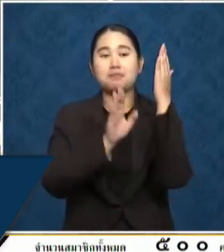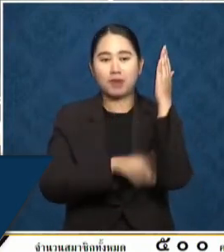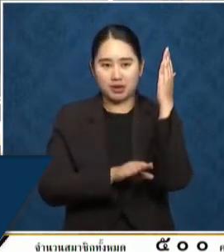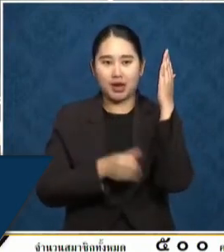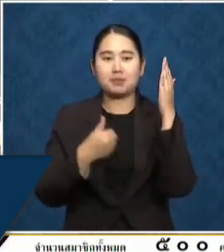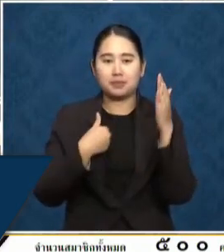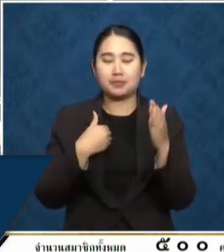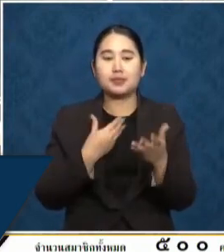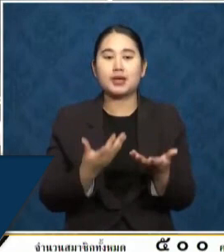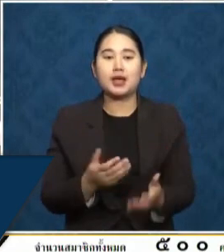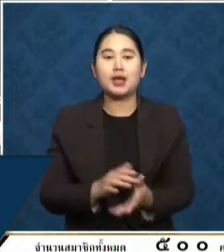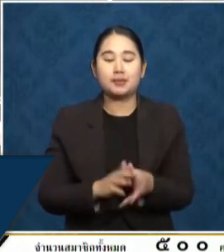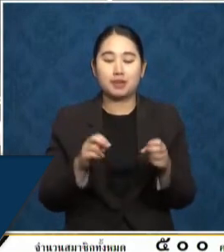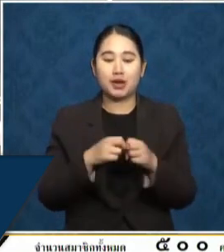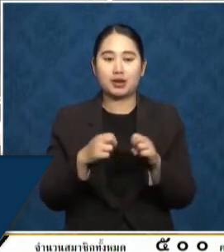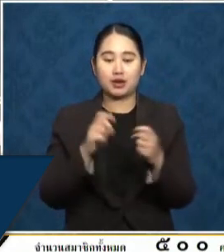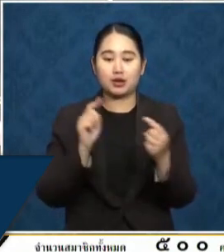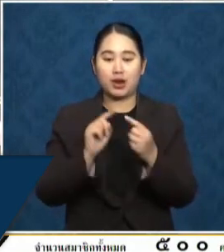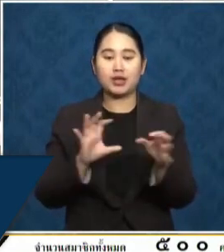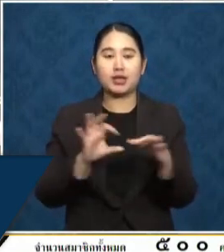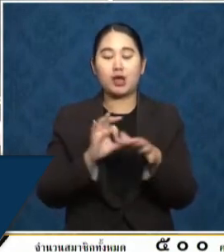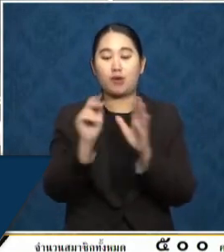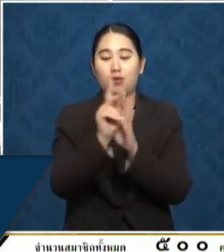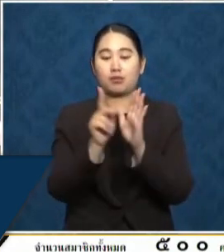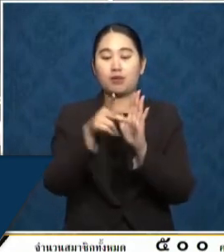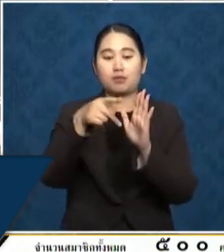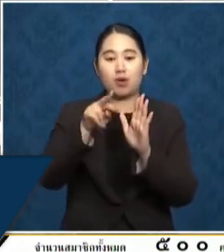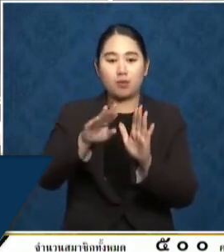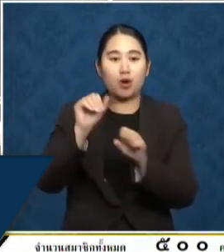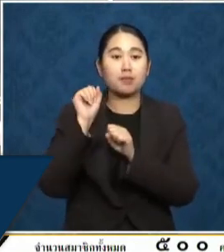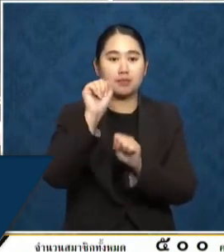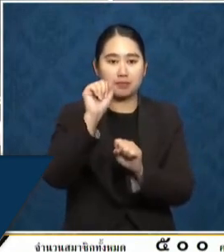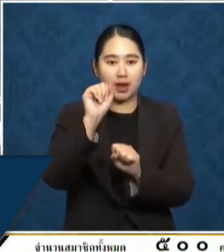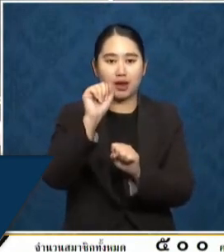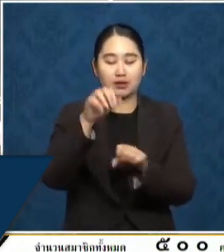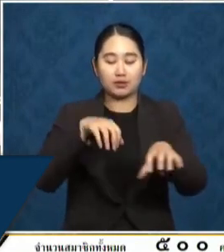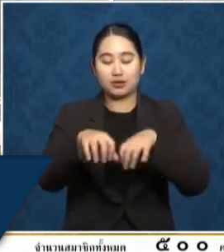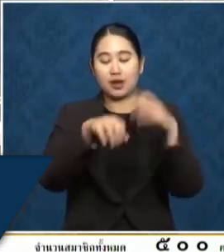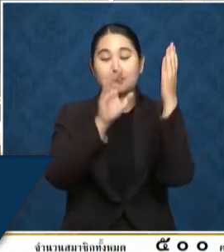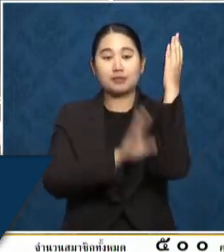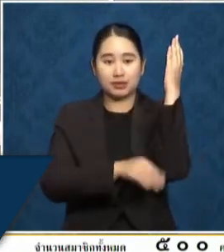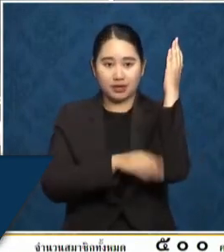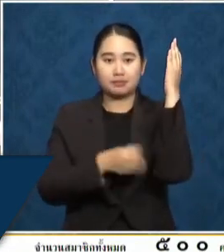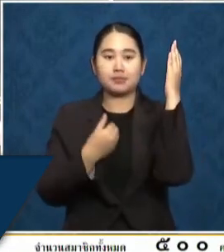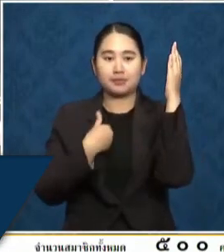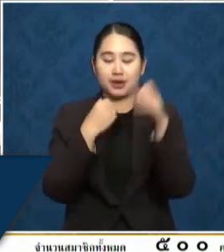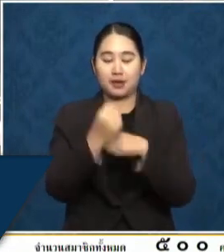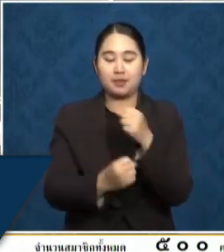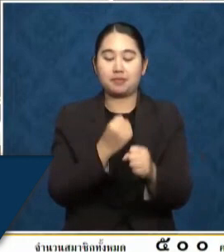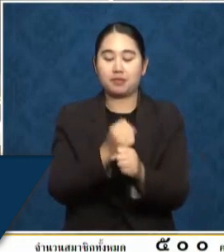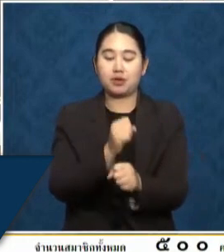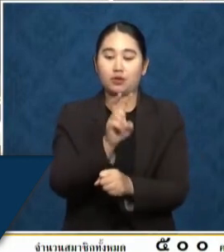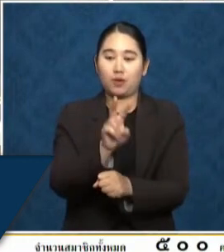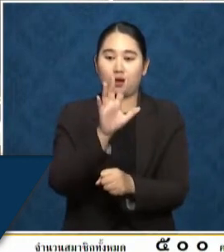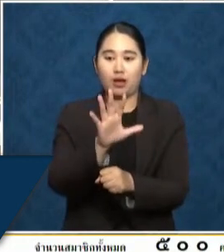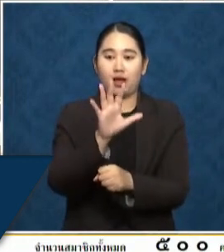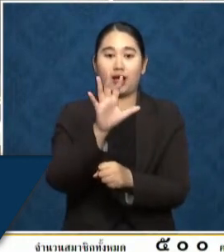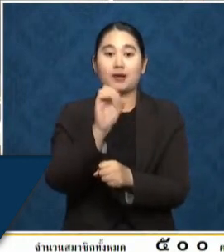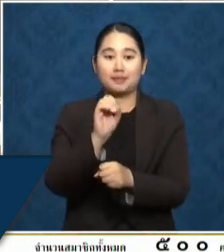โยเพรอย่ยิ่งการใช้พระรชมัหัิารบริหารราชการจัวดชายดร medidasภาคตาย ภาคติ tienes